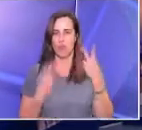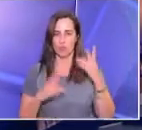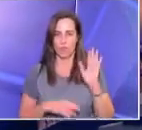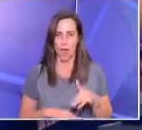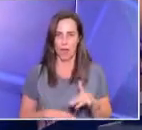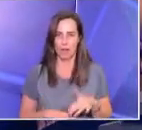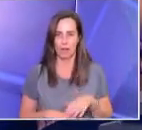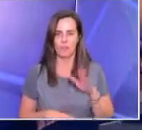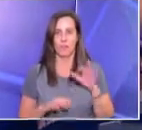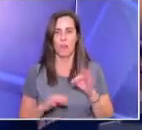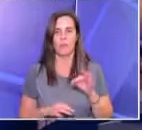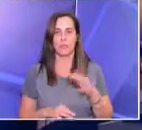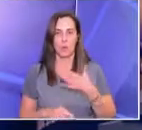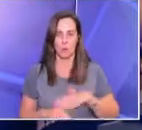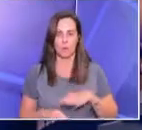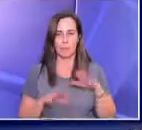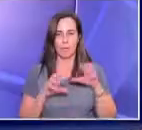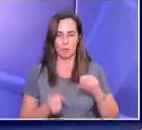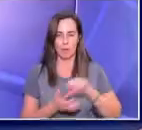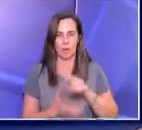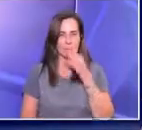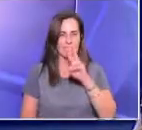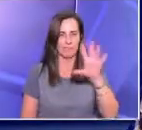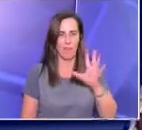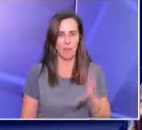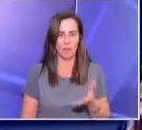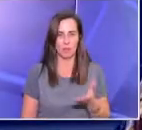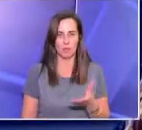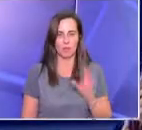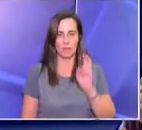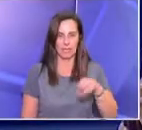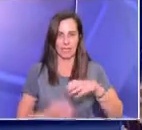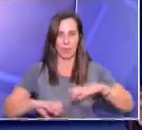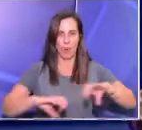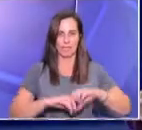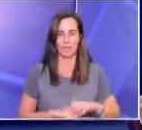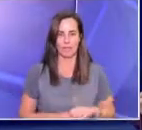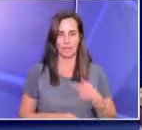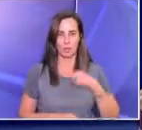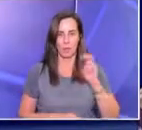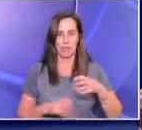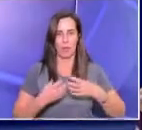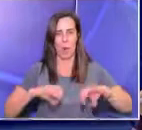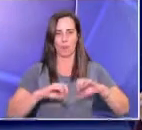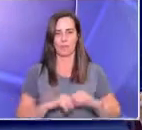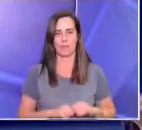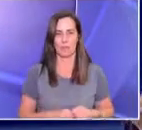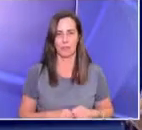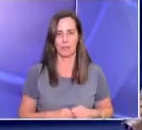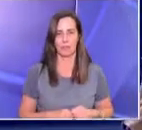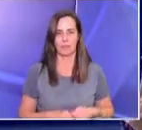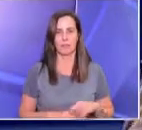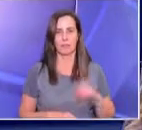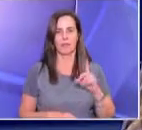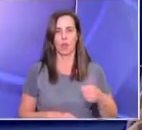העניין הזה, ואתם בעצם הולכים ורוצים לכבוש את הערים, את בת 25, נכנסת למועצה? אני לא נכנסתי למועצה,